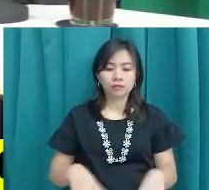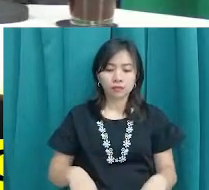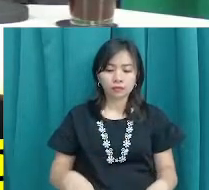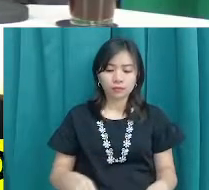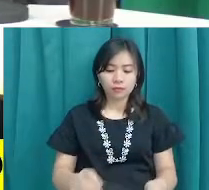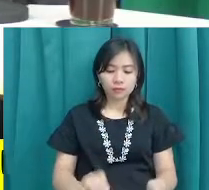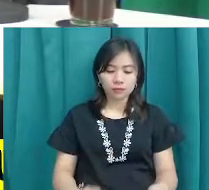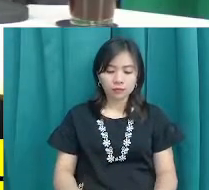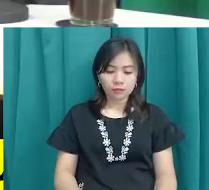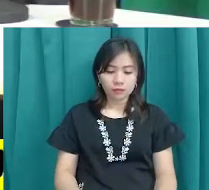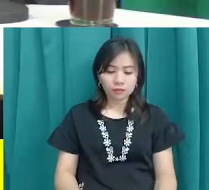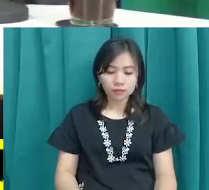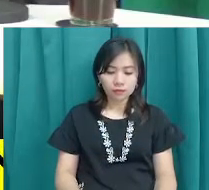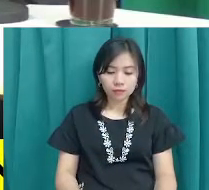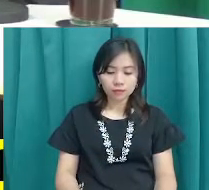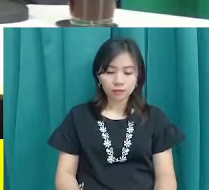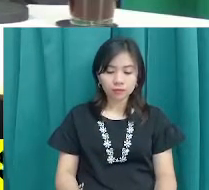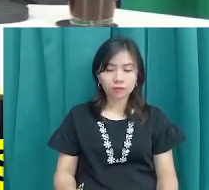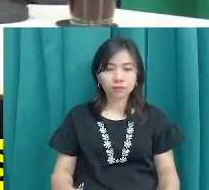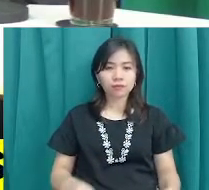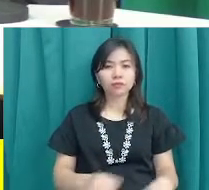verse 21, down to verse number